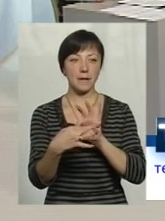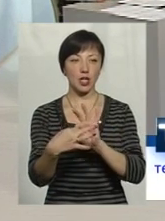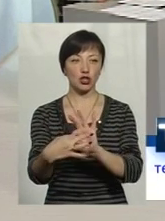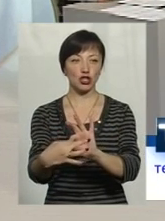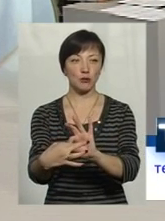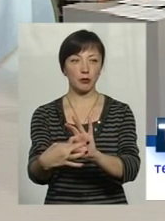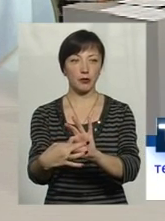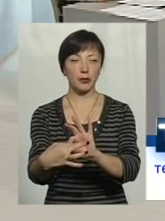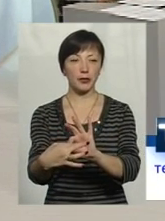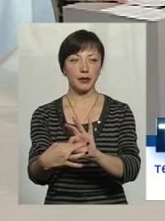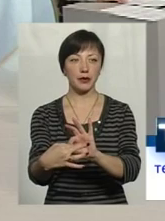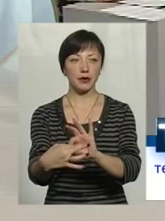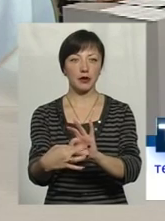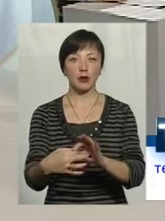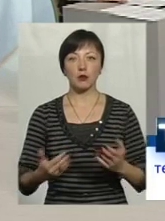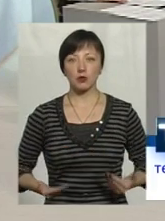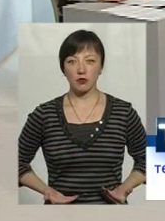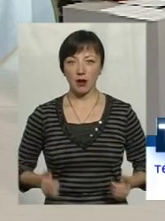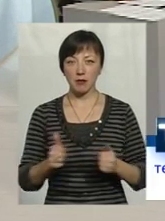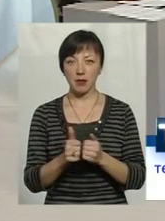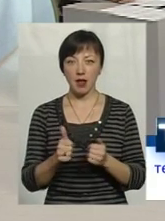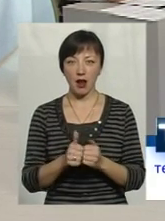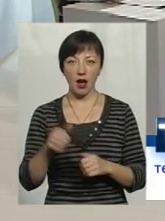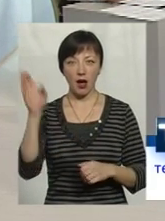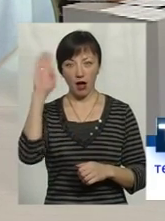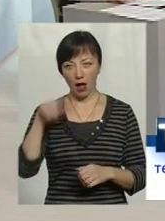бо пан проживає десь біля Дністра, так?